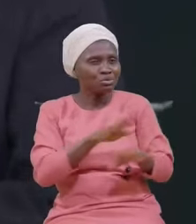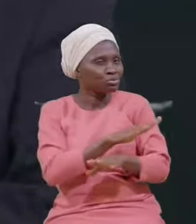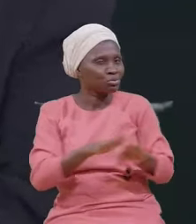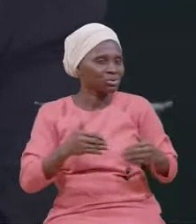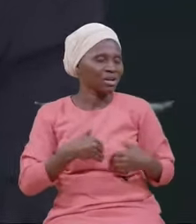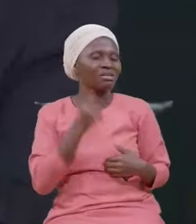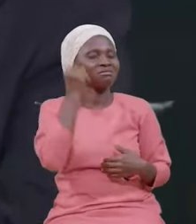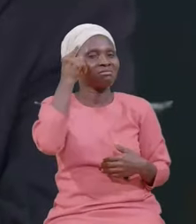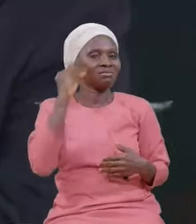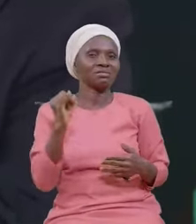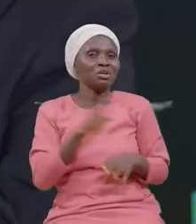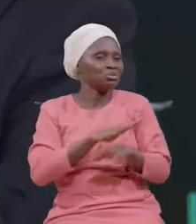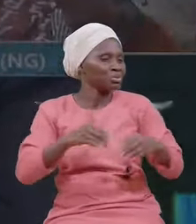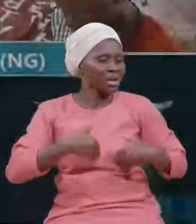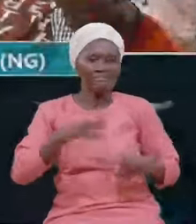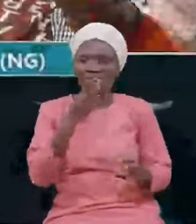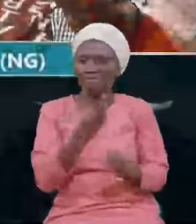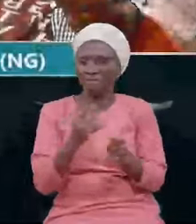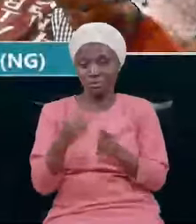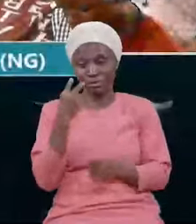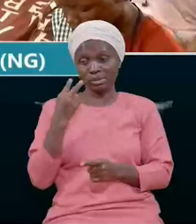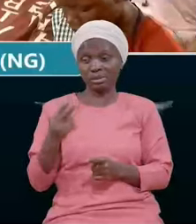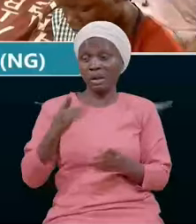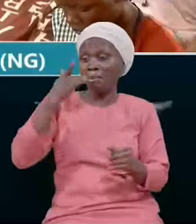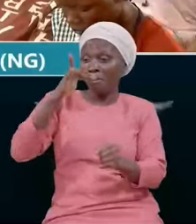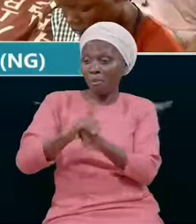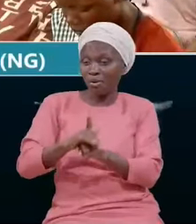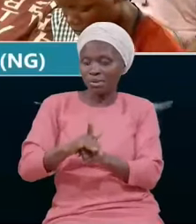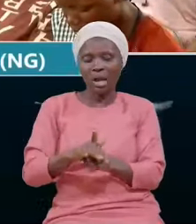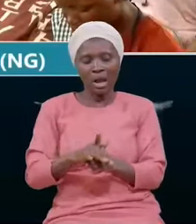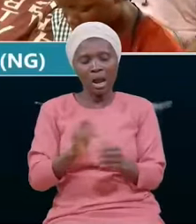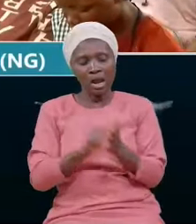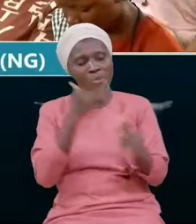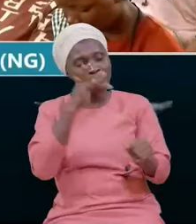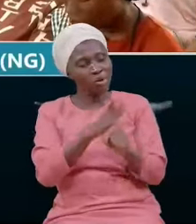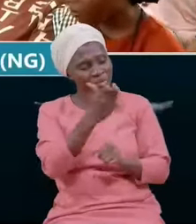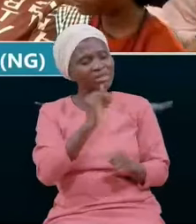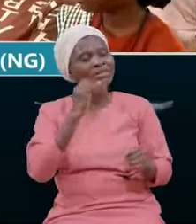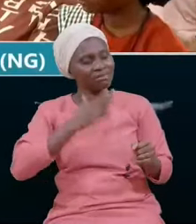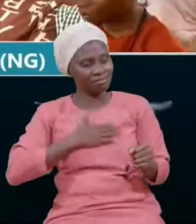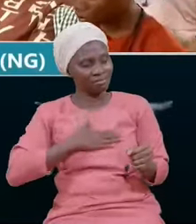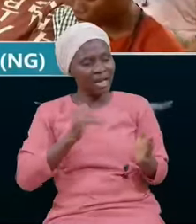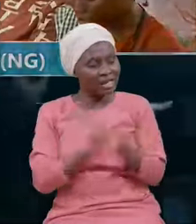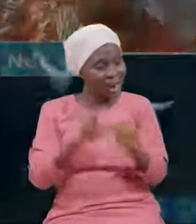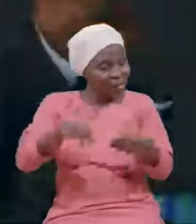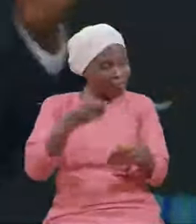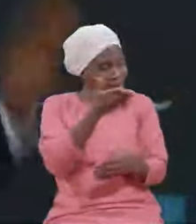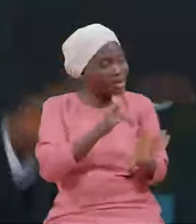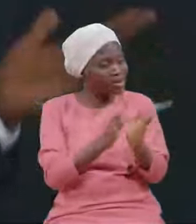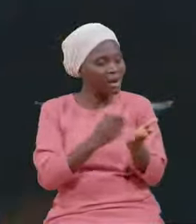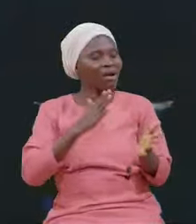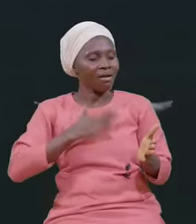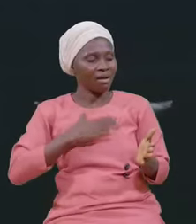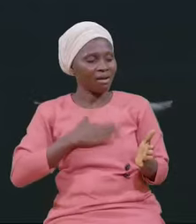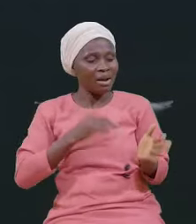sans la vue. Ils n'ont même pas la foi pour voir à cette promesse est à moi. Telle provision est pour moi.